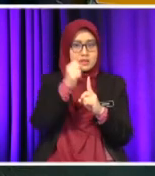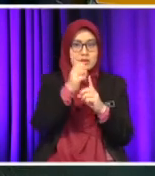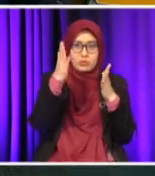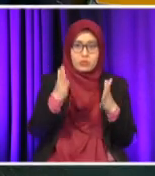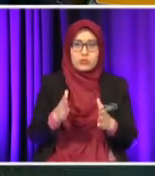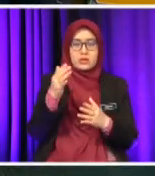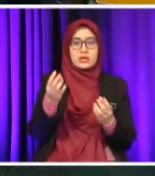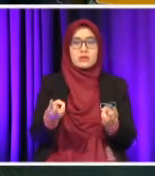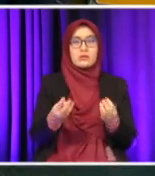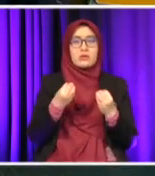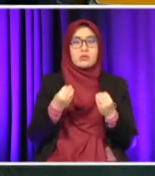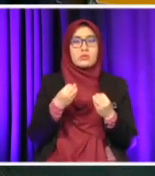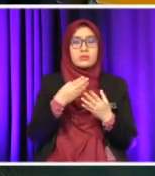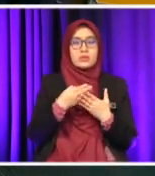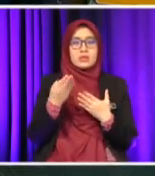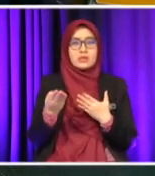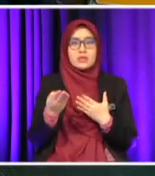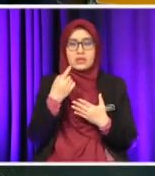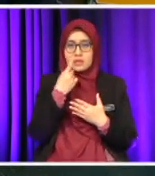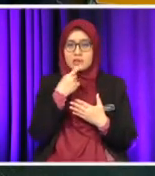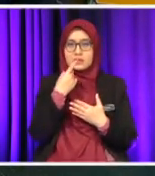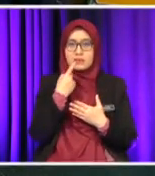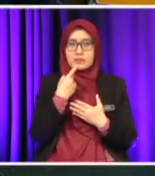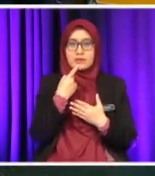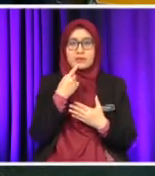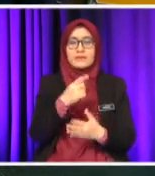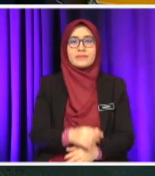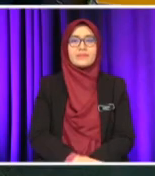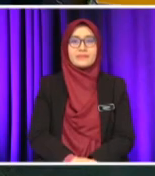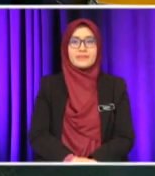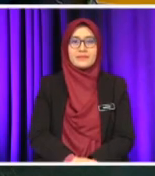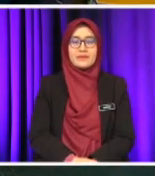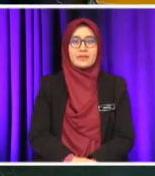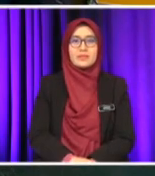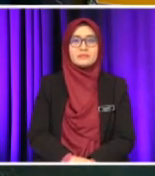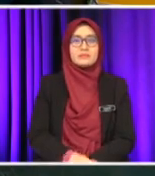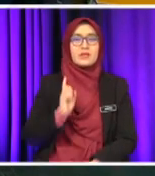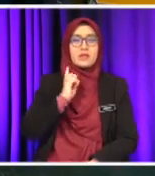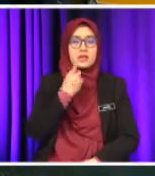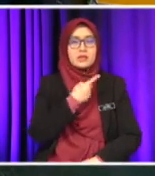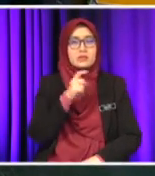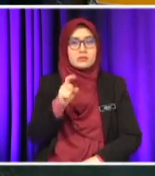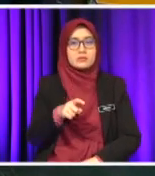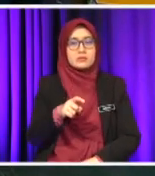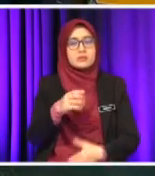tersebut hanya akan jadi angan-angan sekiranya tidak dirancang proses pemasarannya